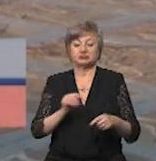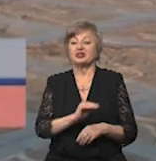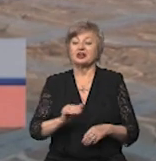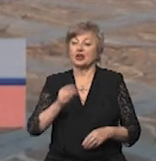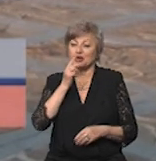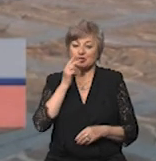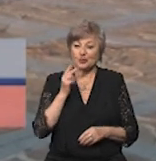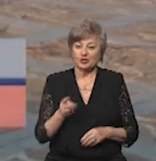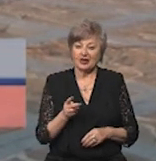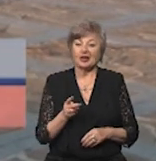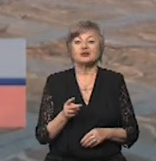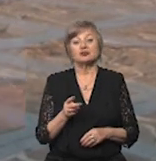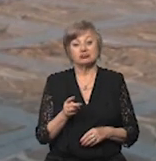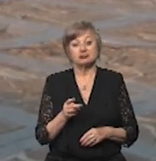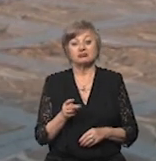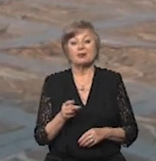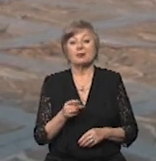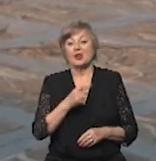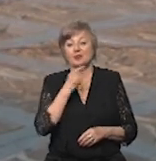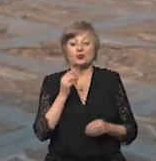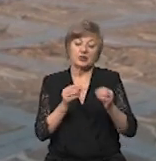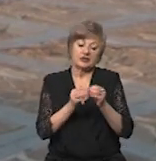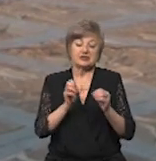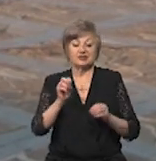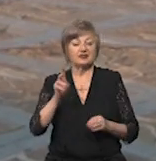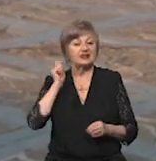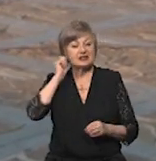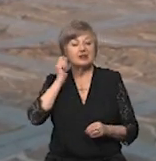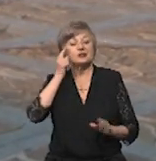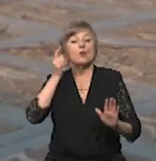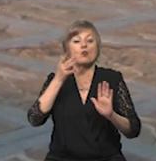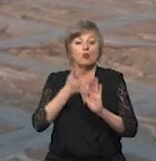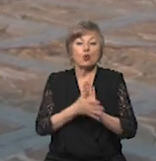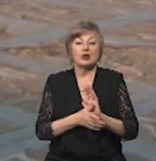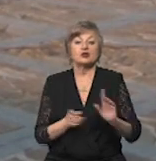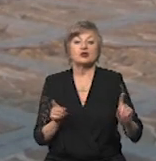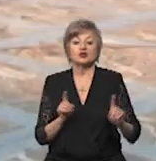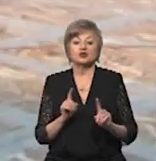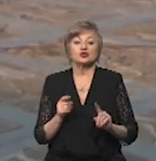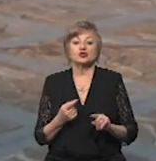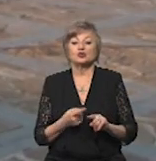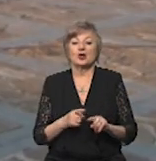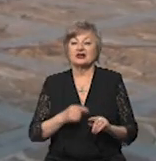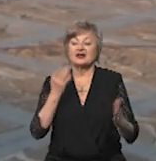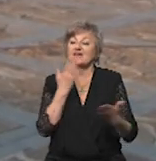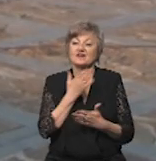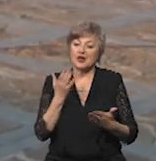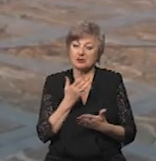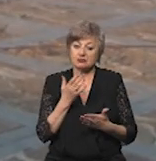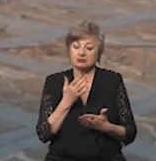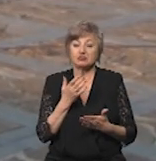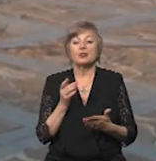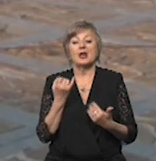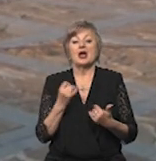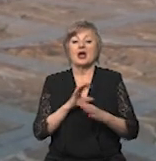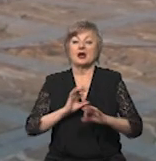власне, починаючи там 10-12 років, буде розуміти, що таке документальне хороше кіно. Фільми один